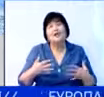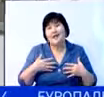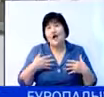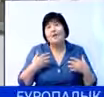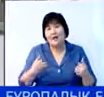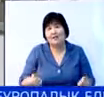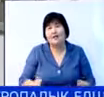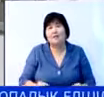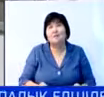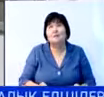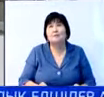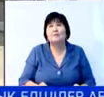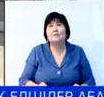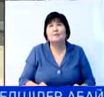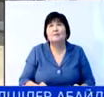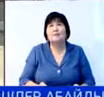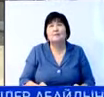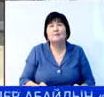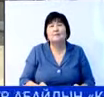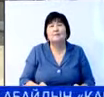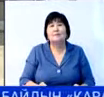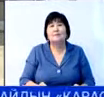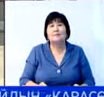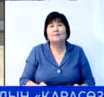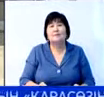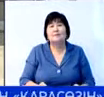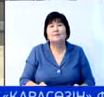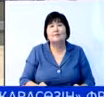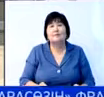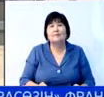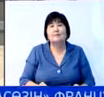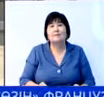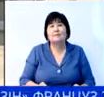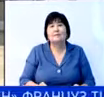амандығы. Гүлфайрус Пірмағамбетова, Алмат Меңдібаев, Досхан Сәтбай, Қызылорда телеарнасы.